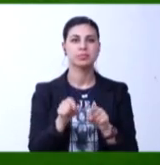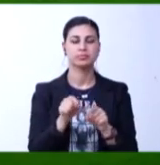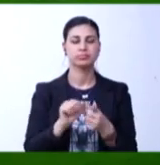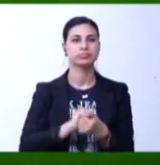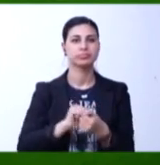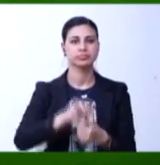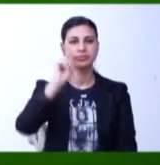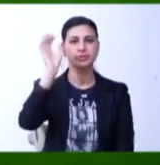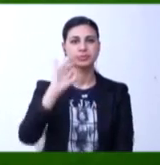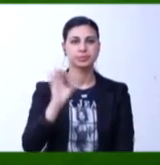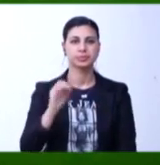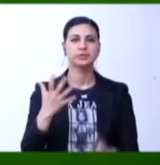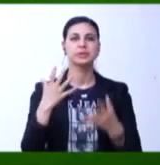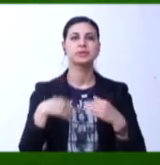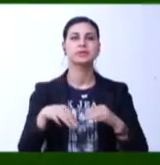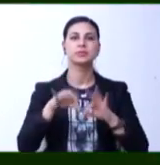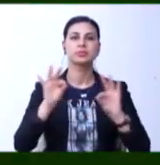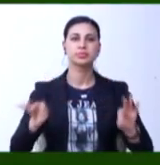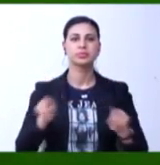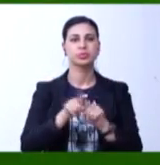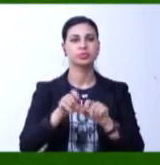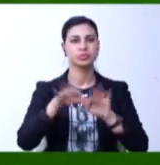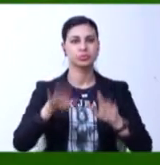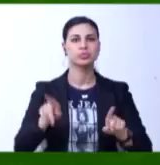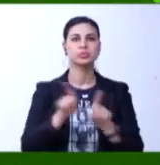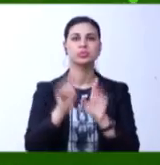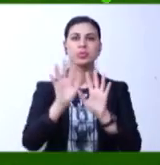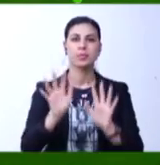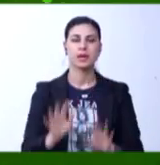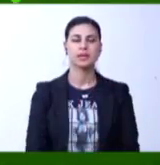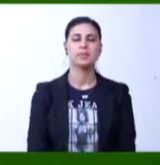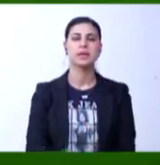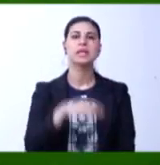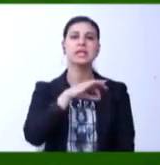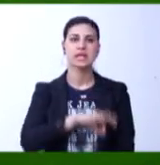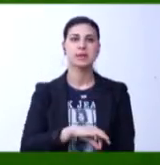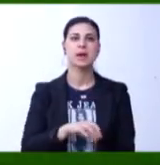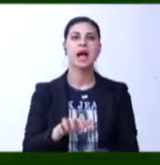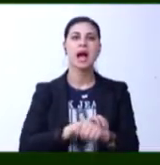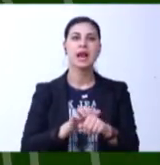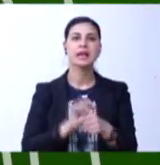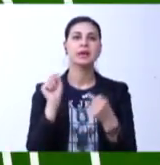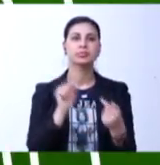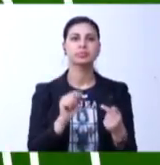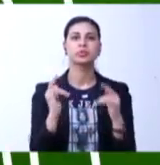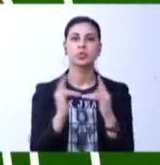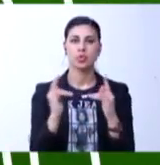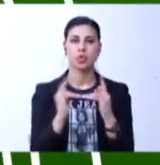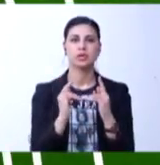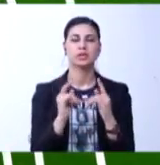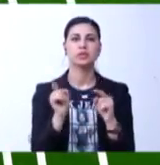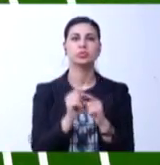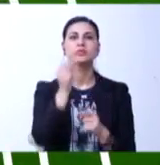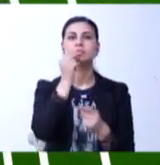რეცხეთ გადასაფარებლები და საწოლი ოთახის ფარდები. იხმარეთ ანტიალერგიული ლოგინი. ერიდეთ